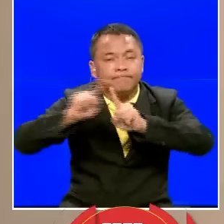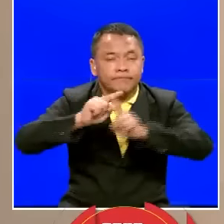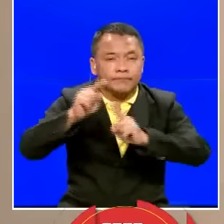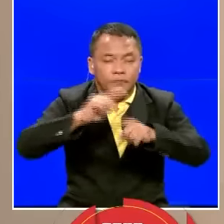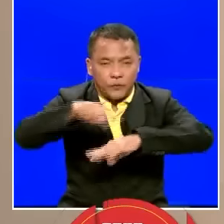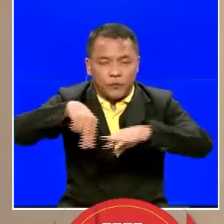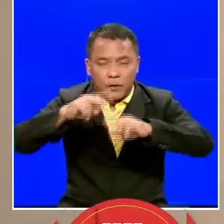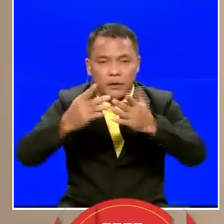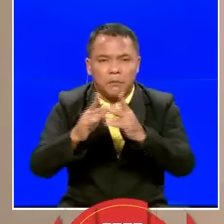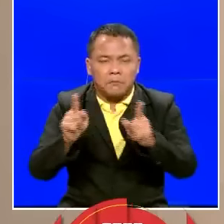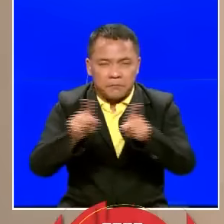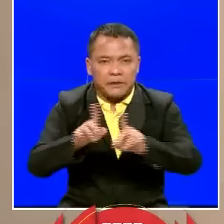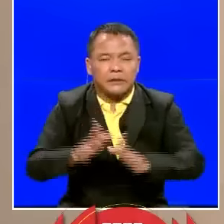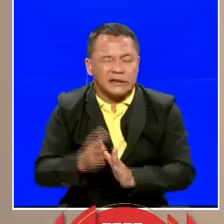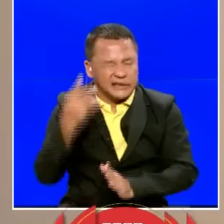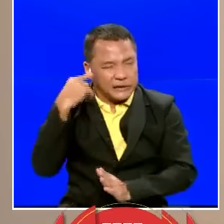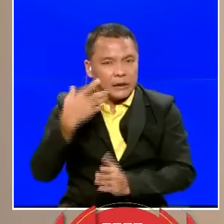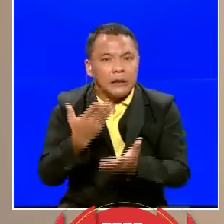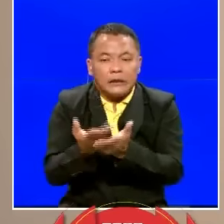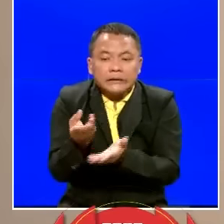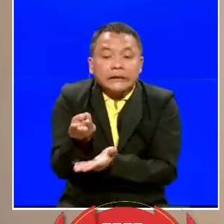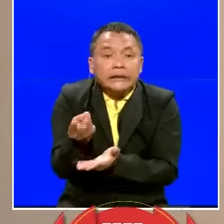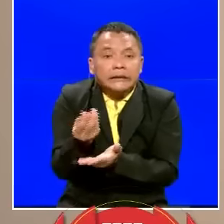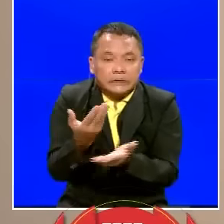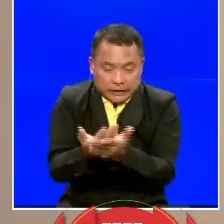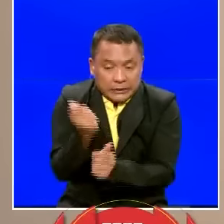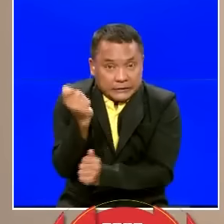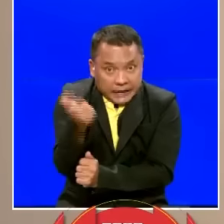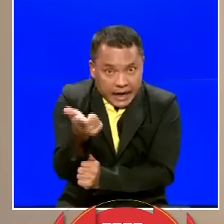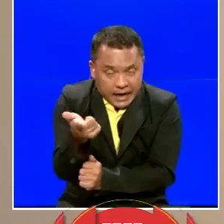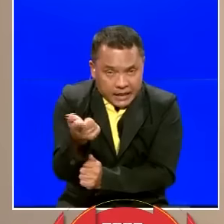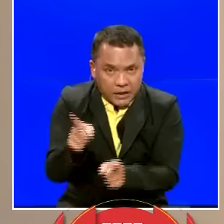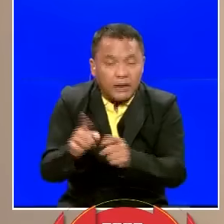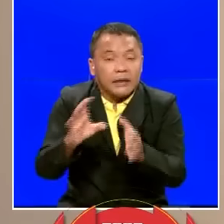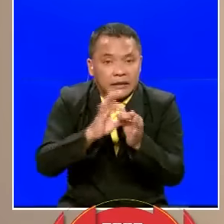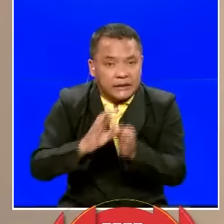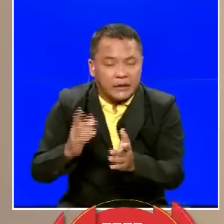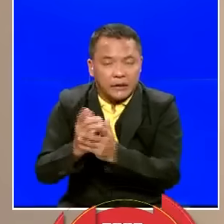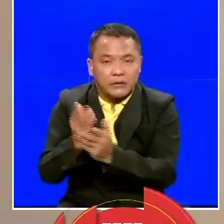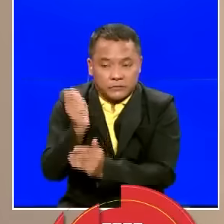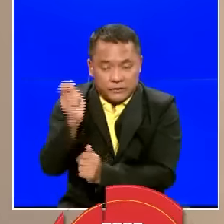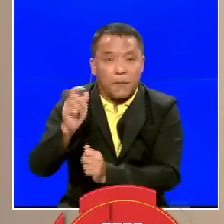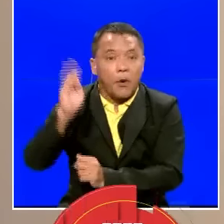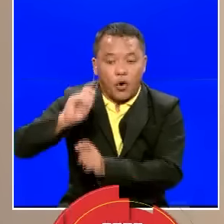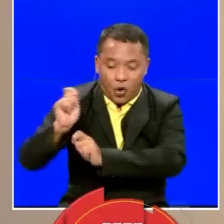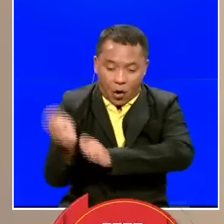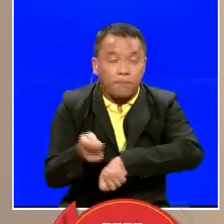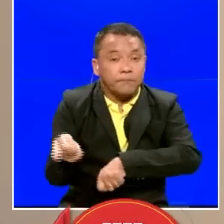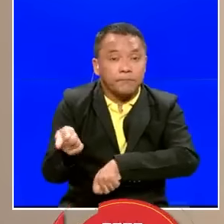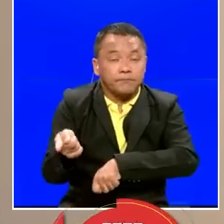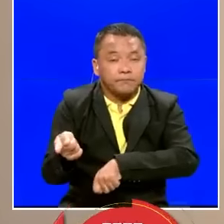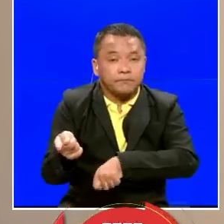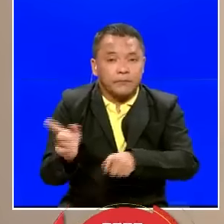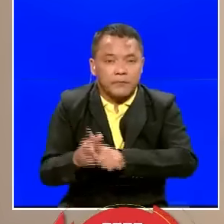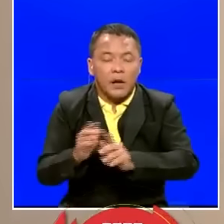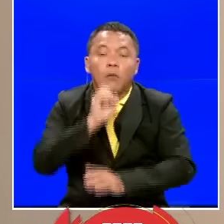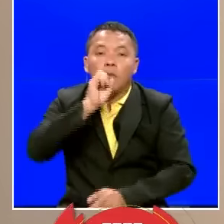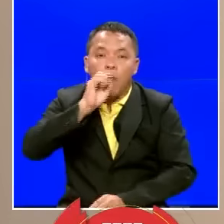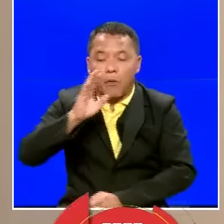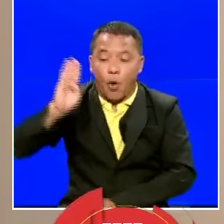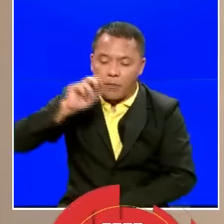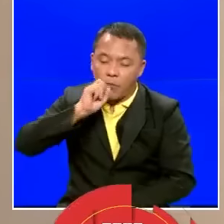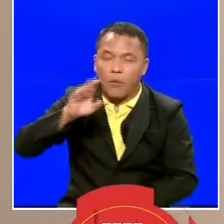นี้มันก็มีการเวรคืนฮะที่เกี่ยวข้องกับผู้เสียหายก็คือวินเซอร์ปแอนกอลฟคลับโดยเขาไปบอกกับ